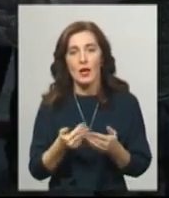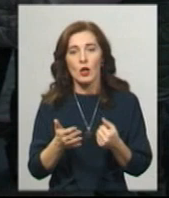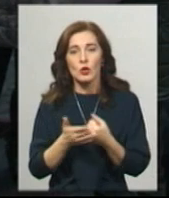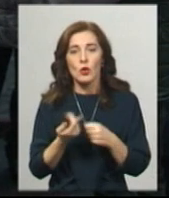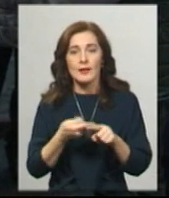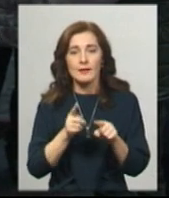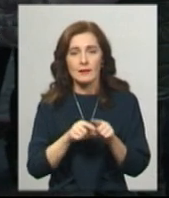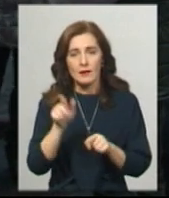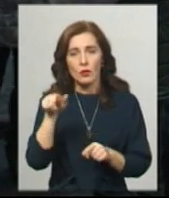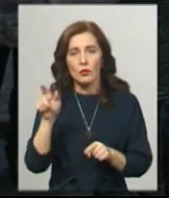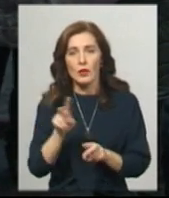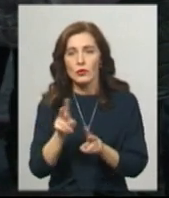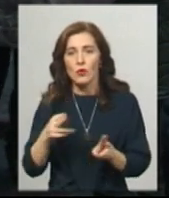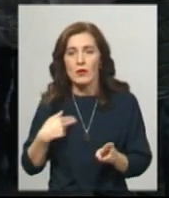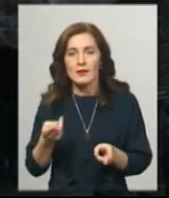які загинули, які віддали